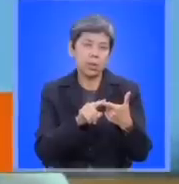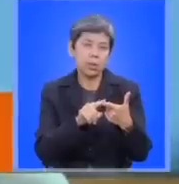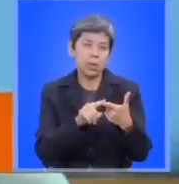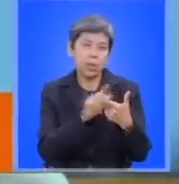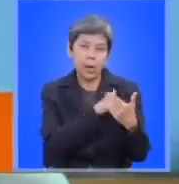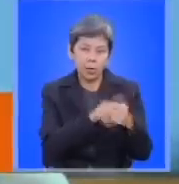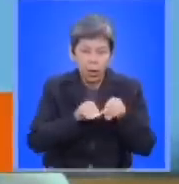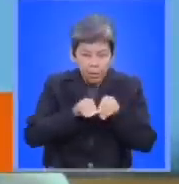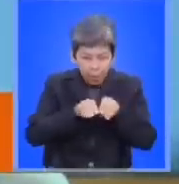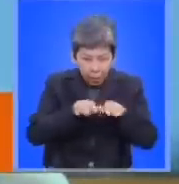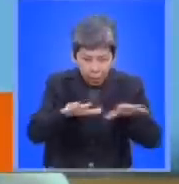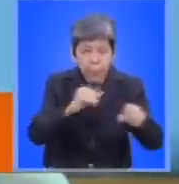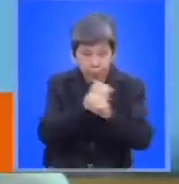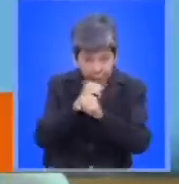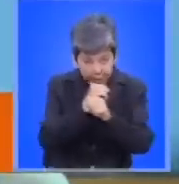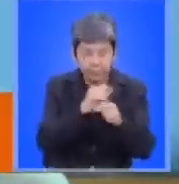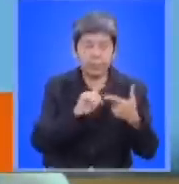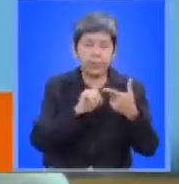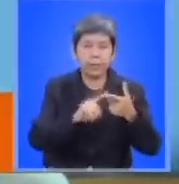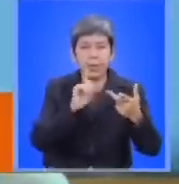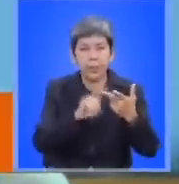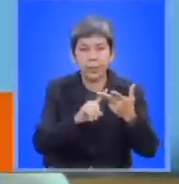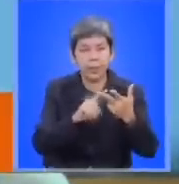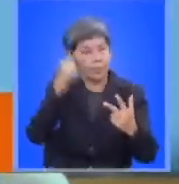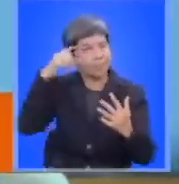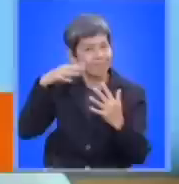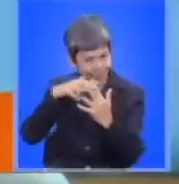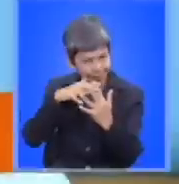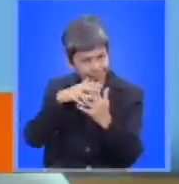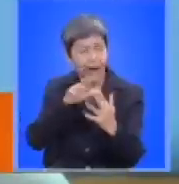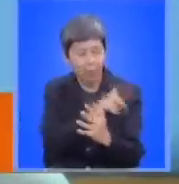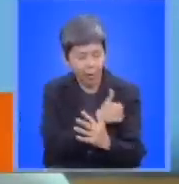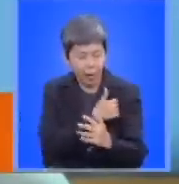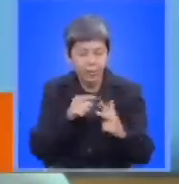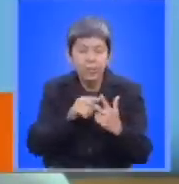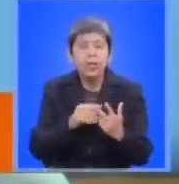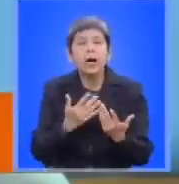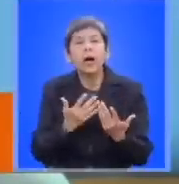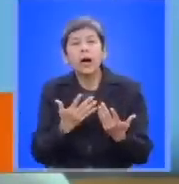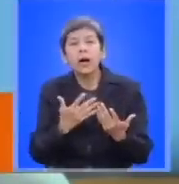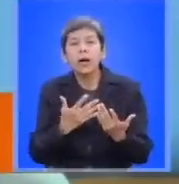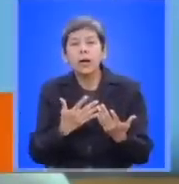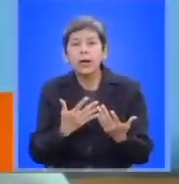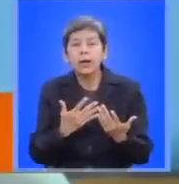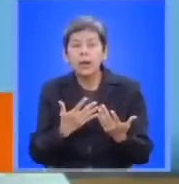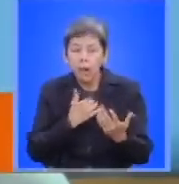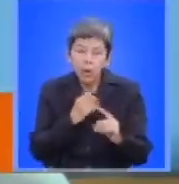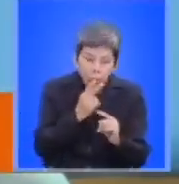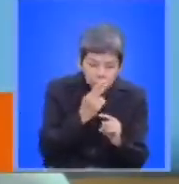ย์ระบาดนะครับระบาดแล้วก็จิตแพทย์จิตแพทย์ไปก็เพื่อไปค